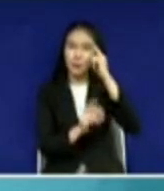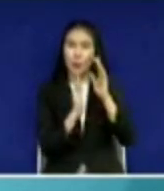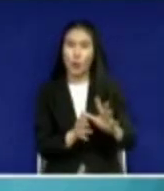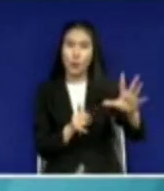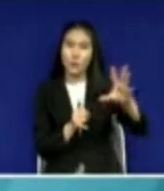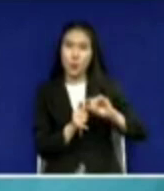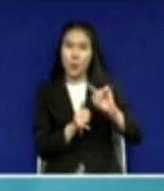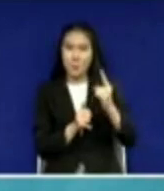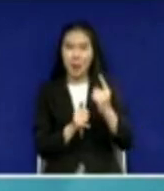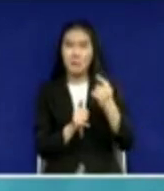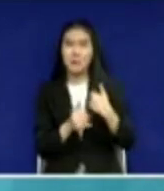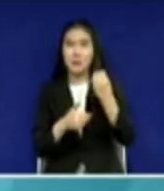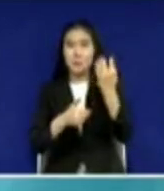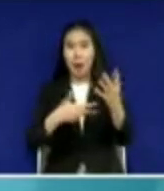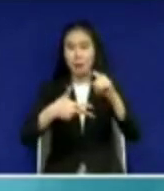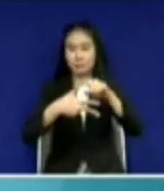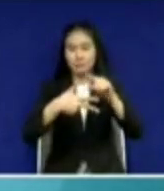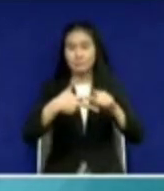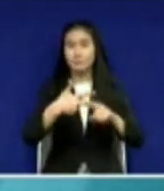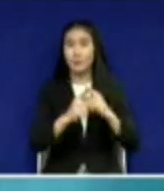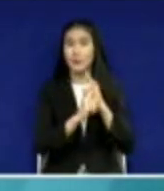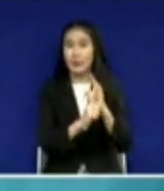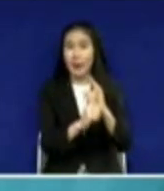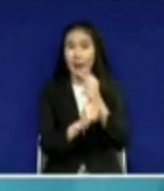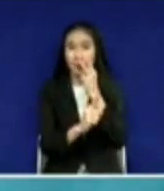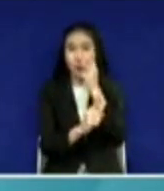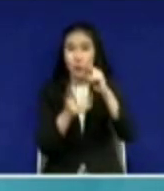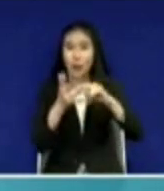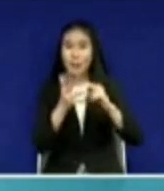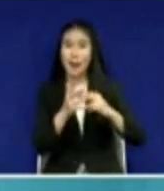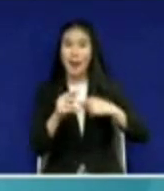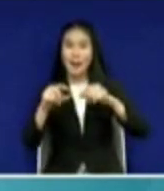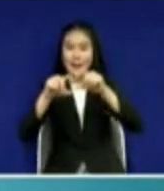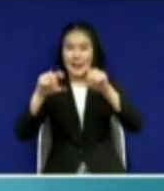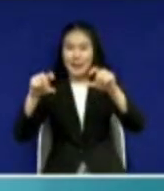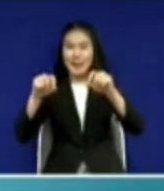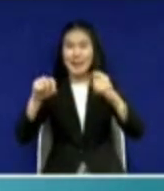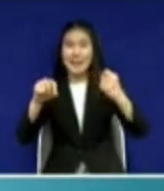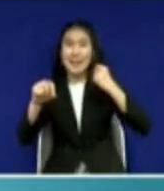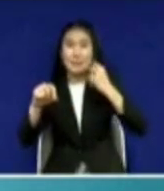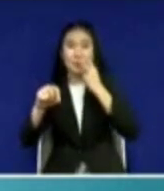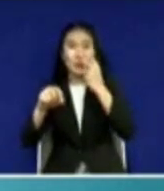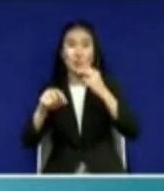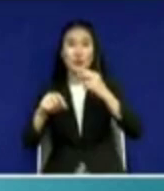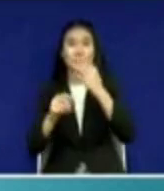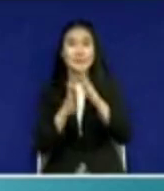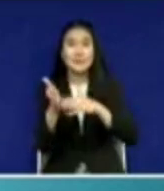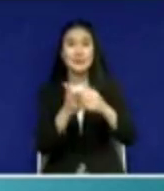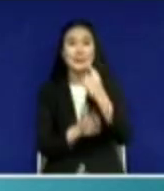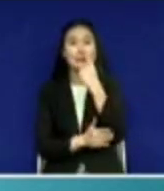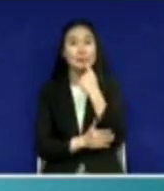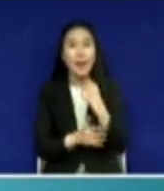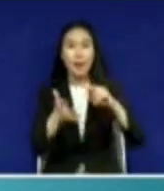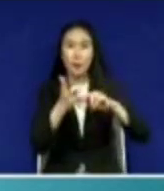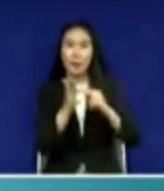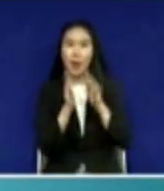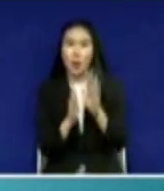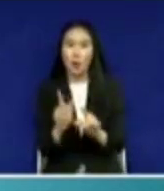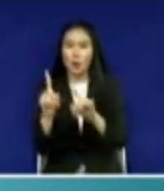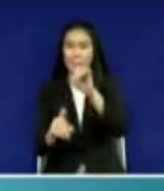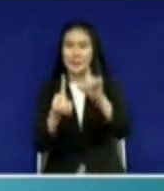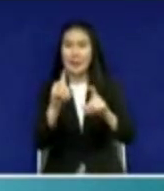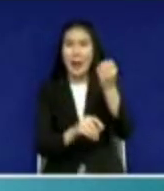ายใหม่นะคะส่วนแถบเข้มนะคะที่เป็นไฮไลท์สีแดงค่ะอันนี้แสดงถึงจำนวนผู้เสียชีวิตนะ